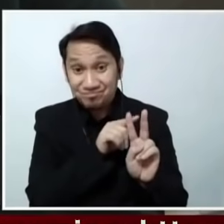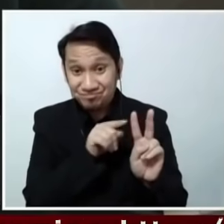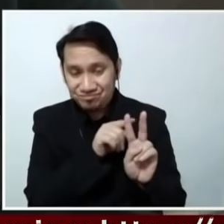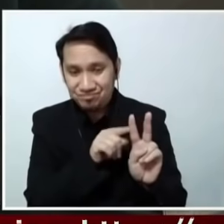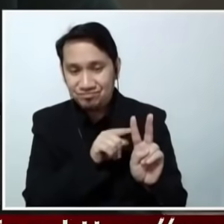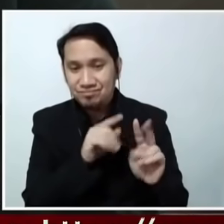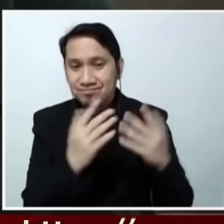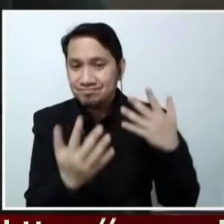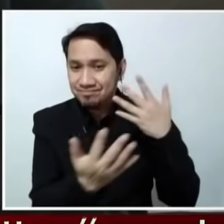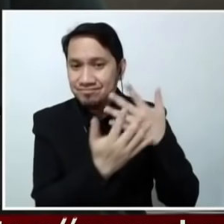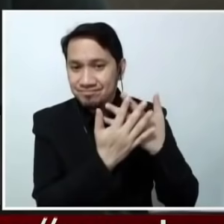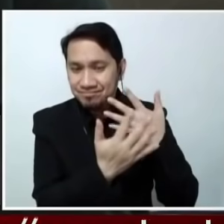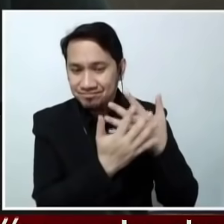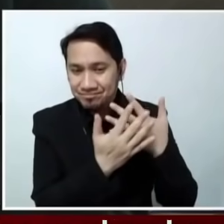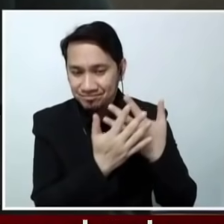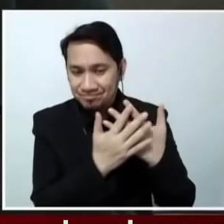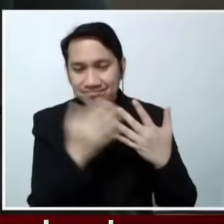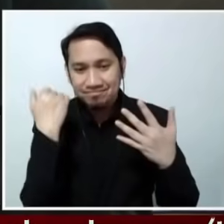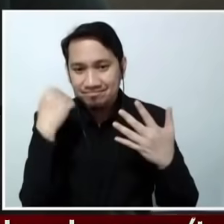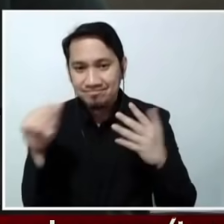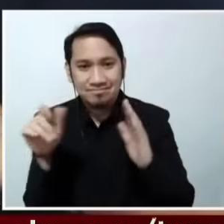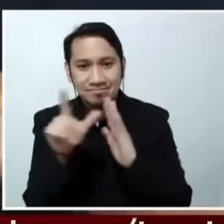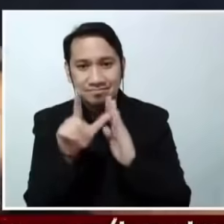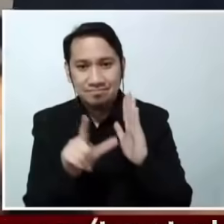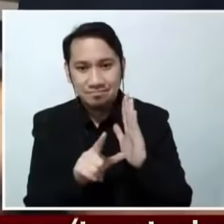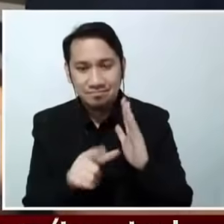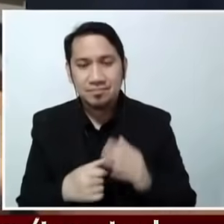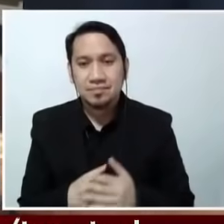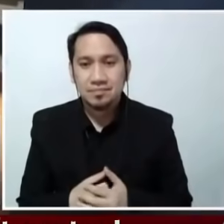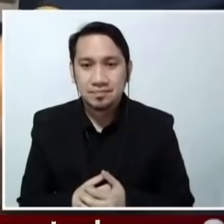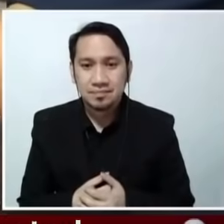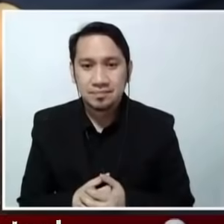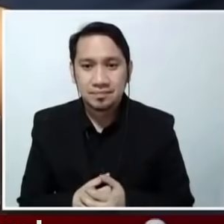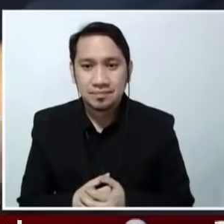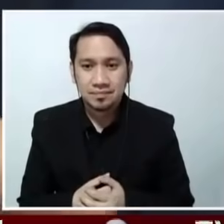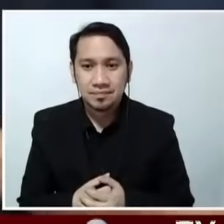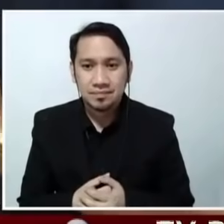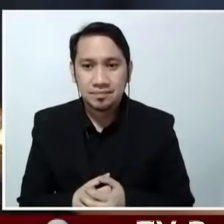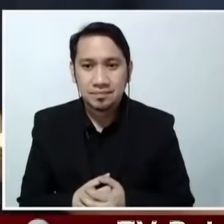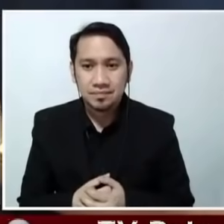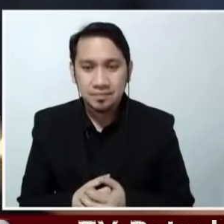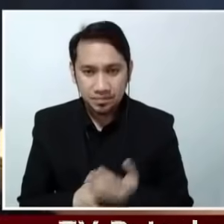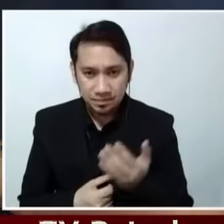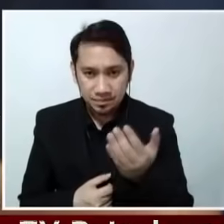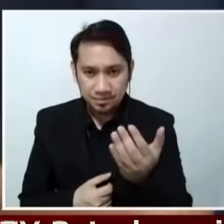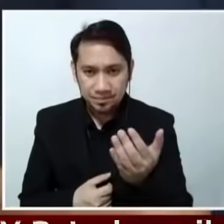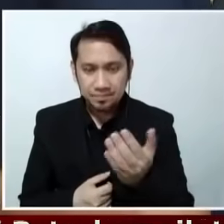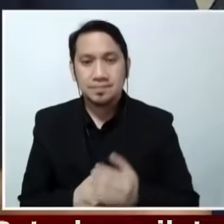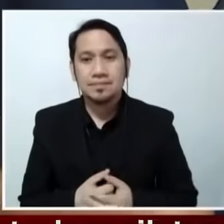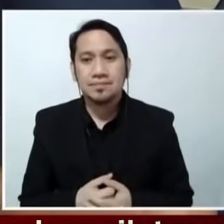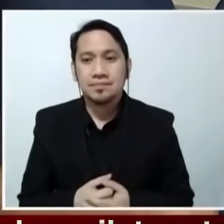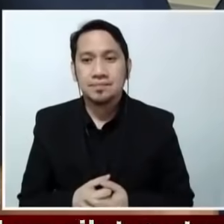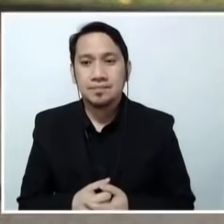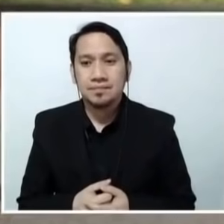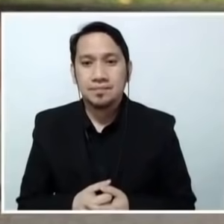paglabag sa anti-red tape law at computer-related fraud. Nico Bawa, ABS-CBN News.